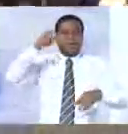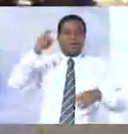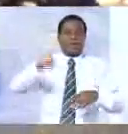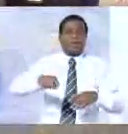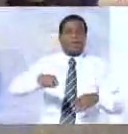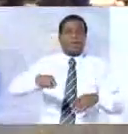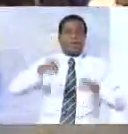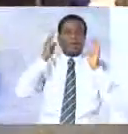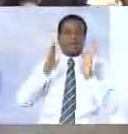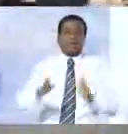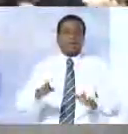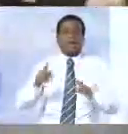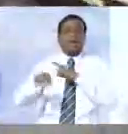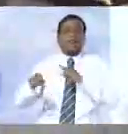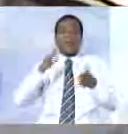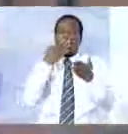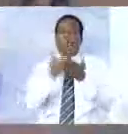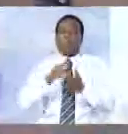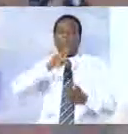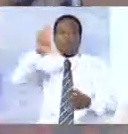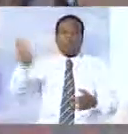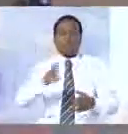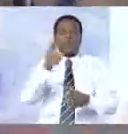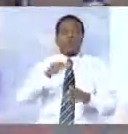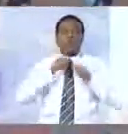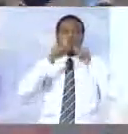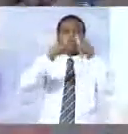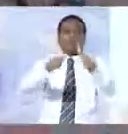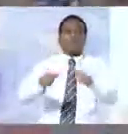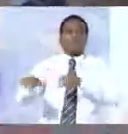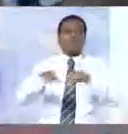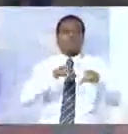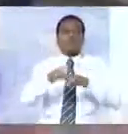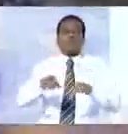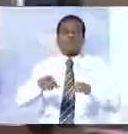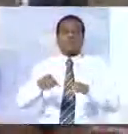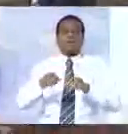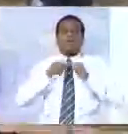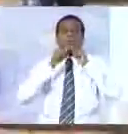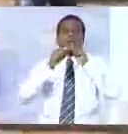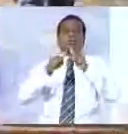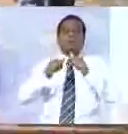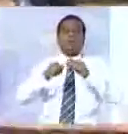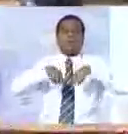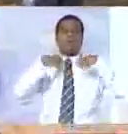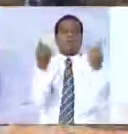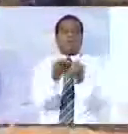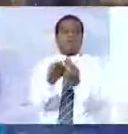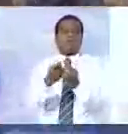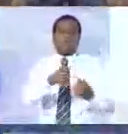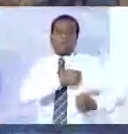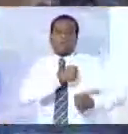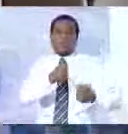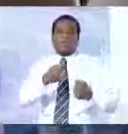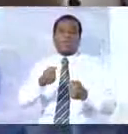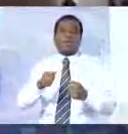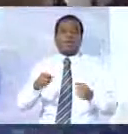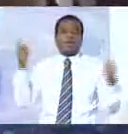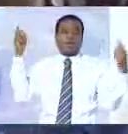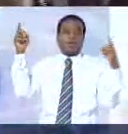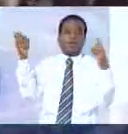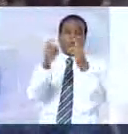matériel informatique à faire bon usage. Ce don fait au groupement de sécurité portuaire de San Pedro coïncide avec